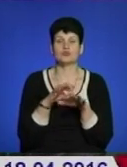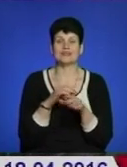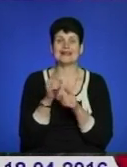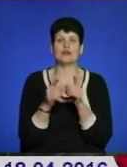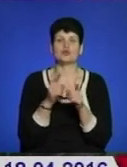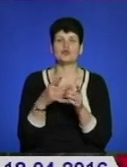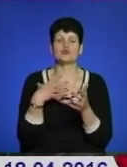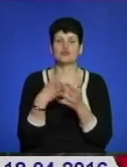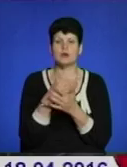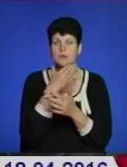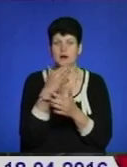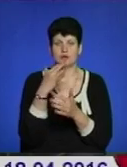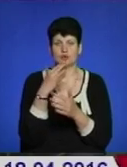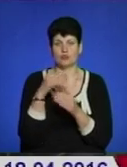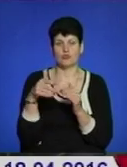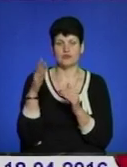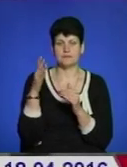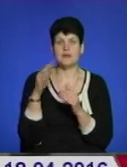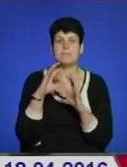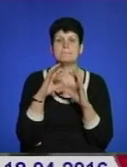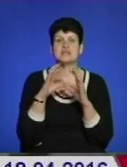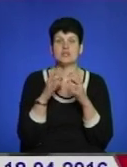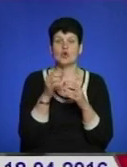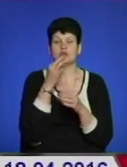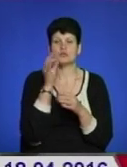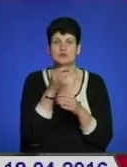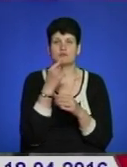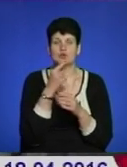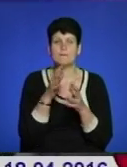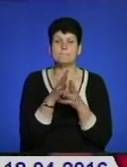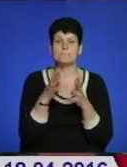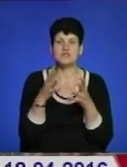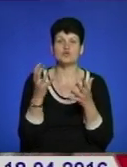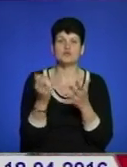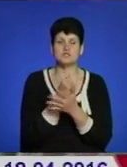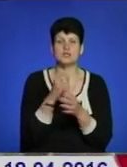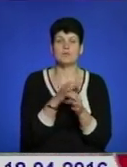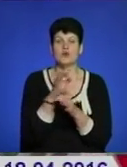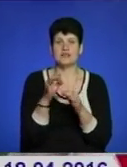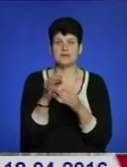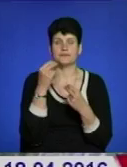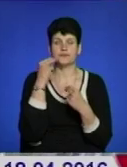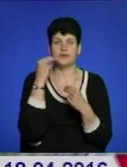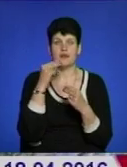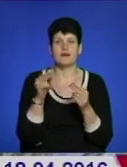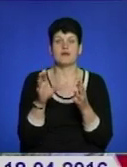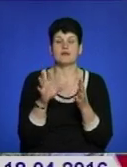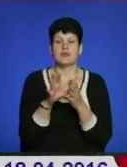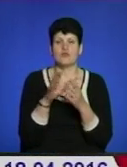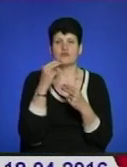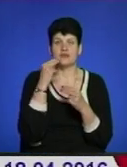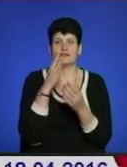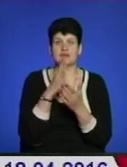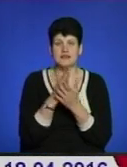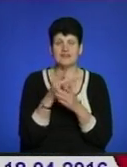реконструкцію своїх багатоповерхівок. Міжнародний досвід свідчить, що більшість успішних проєктів з підвищення енергоефективності